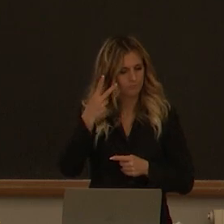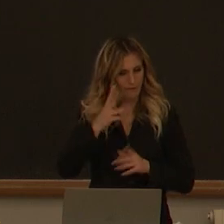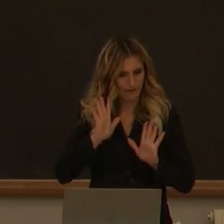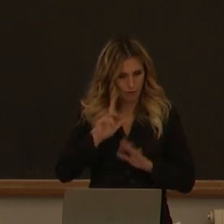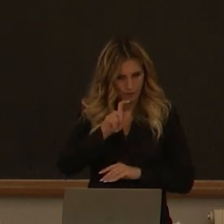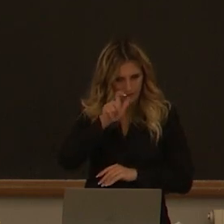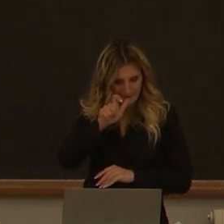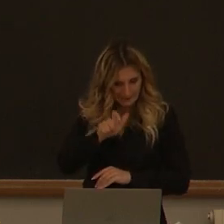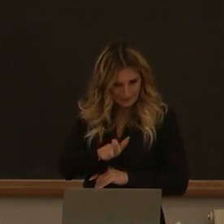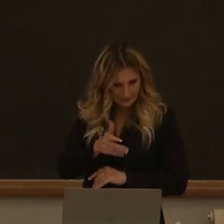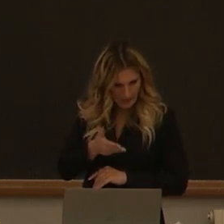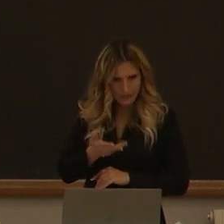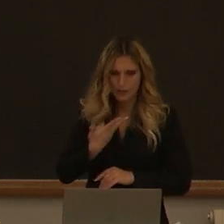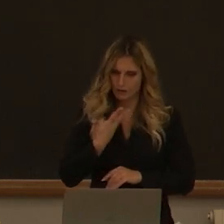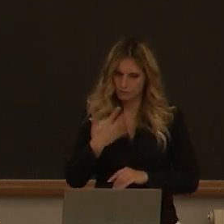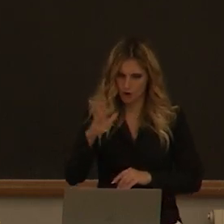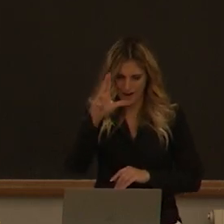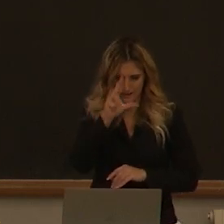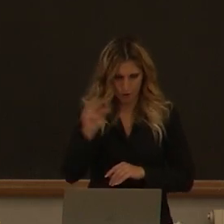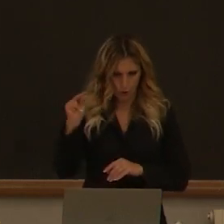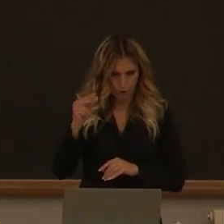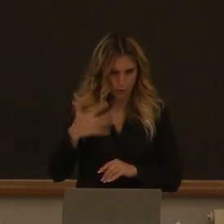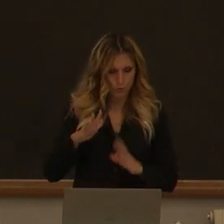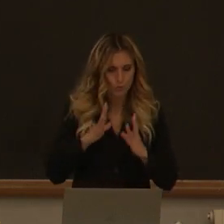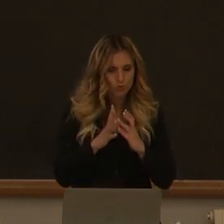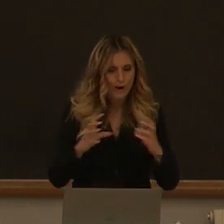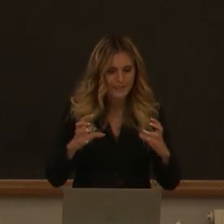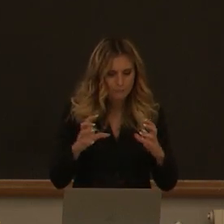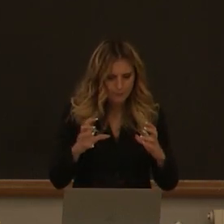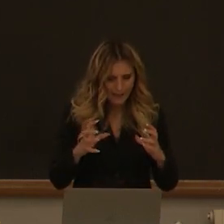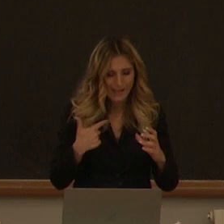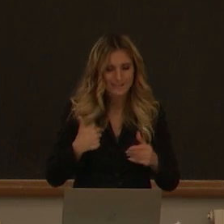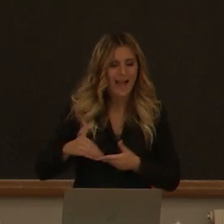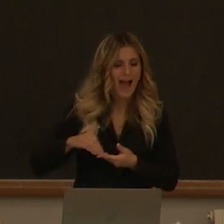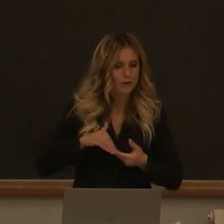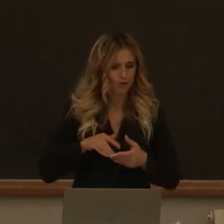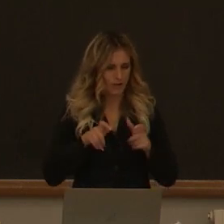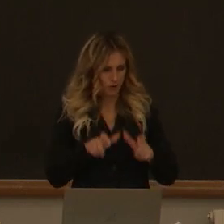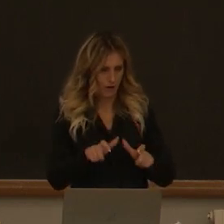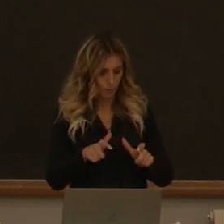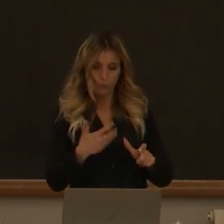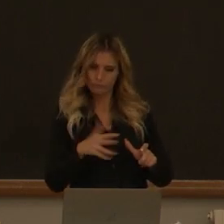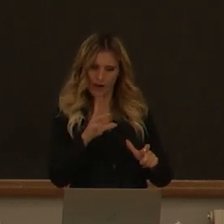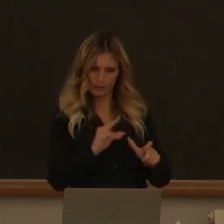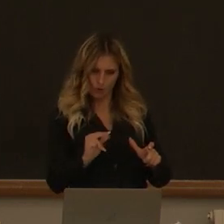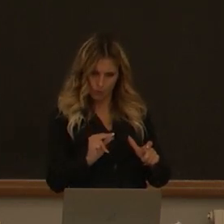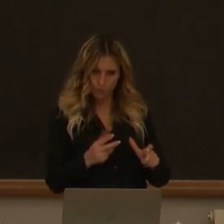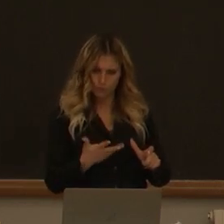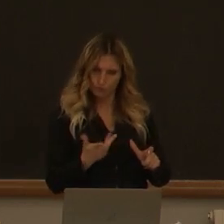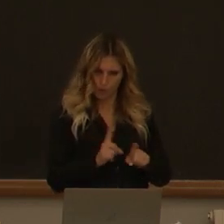Italia, questo va riconosciuto nelle imprese e nelle associazioni di categoria elevato. Ma per